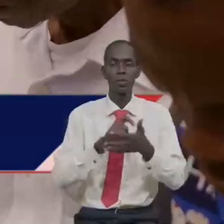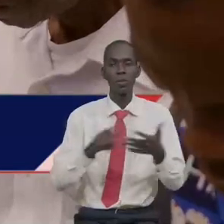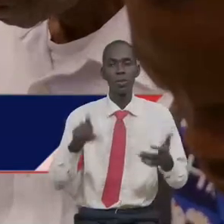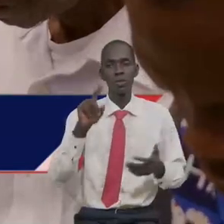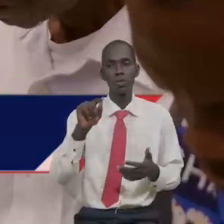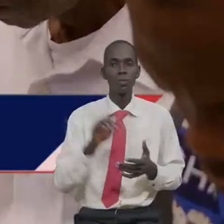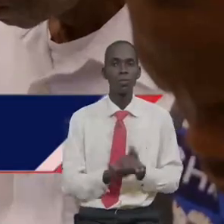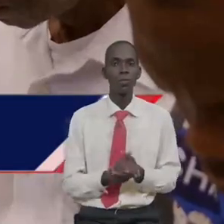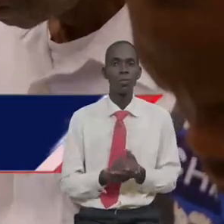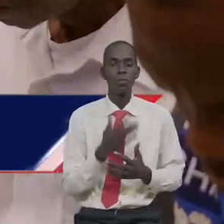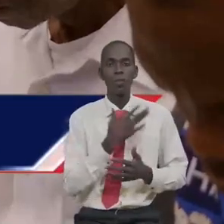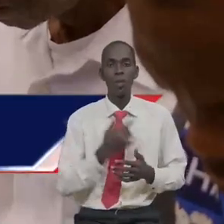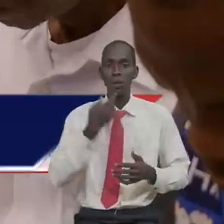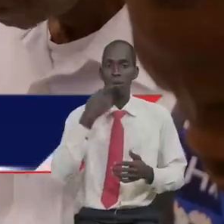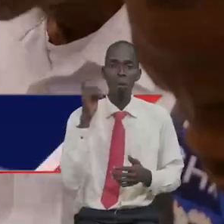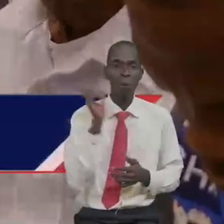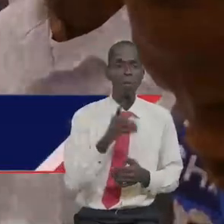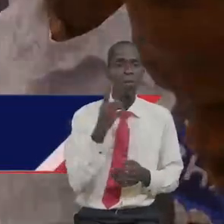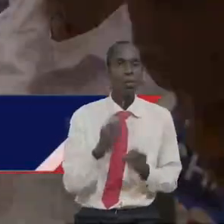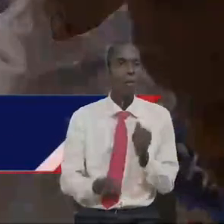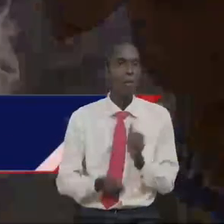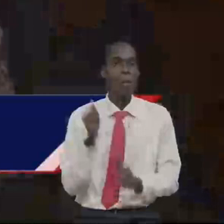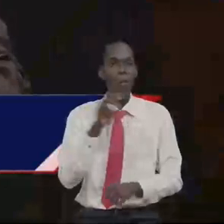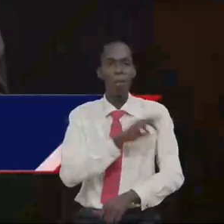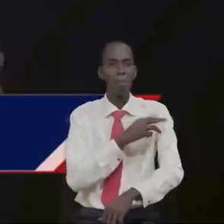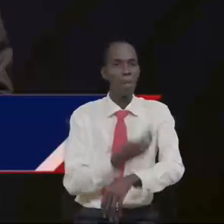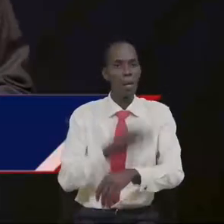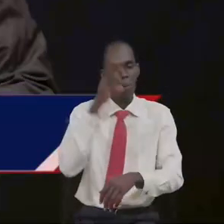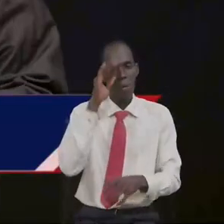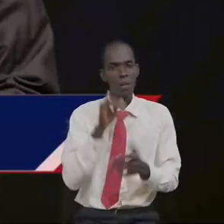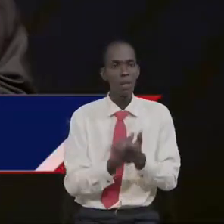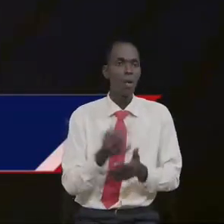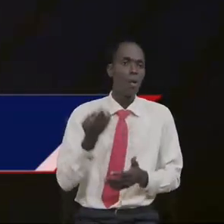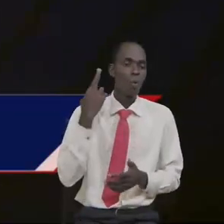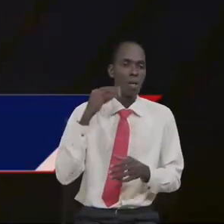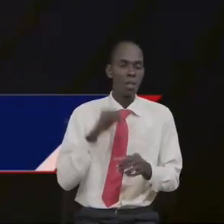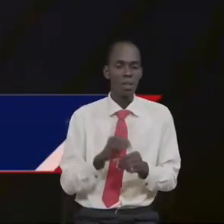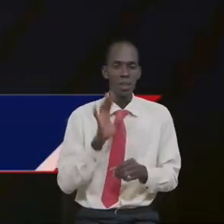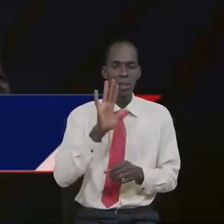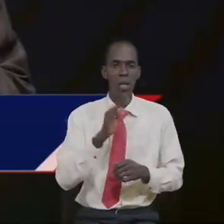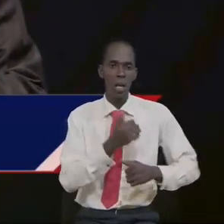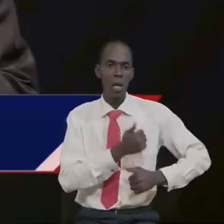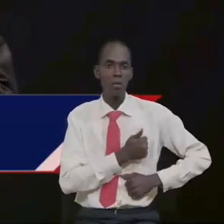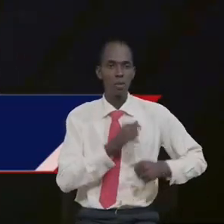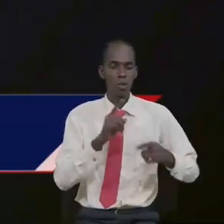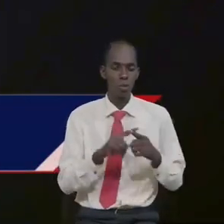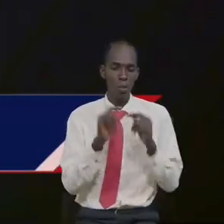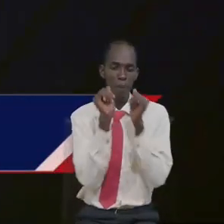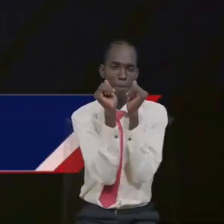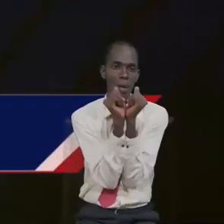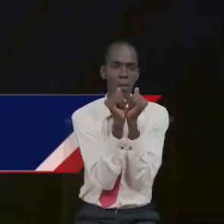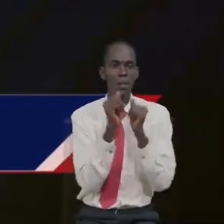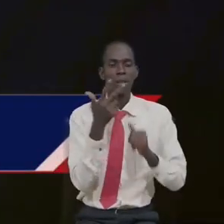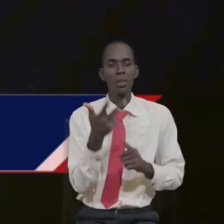20. Puis il commanda à quelques-uns des plus vigoureux soldats de son armée de